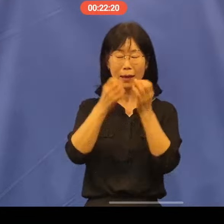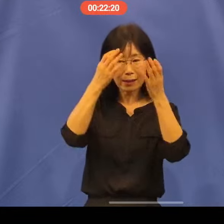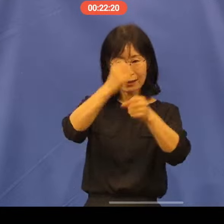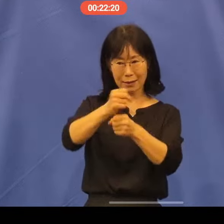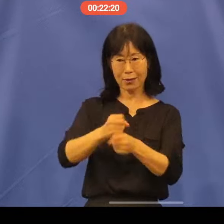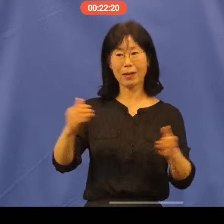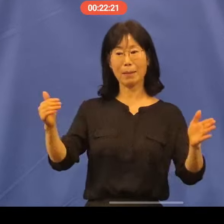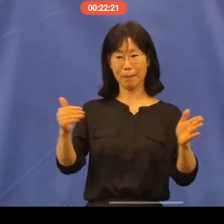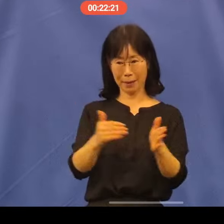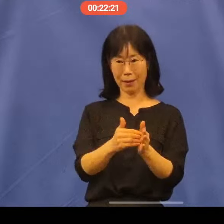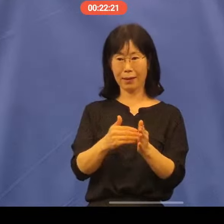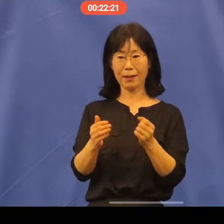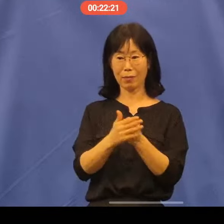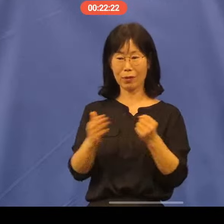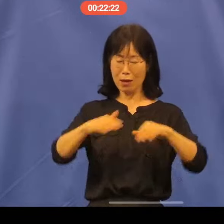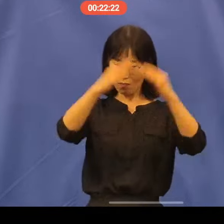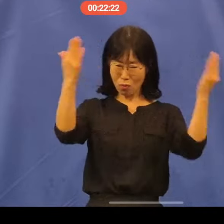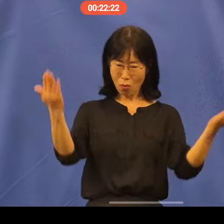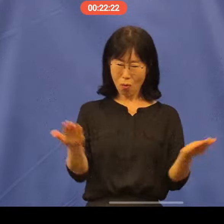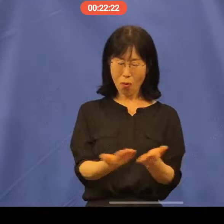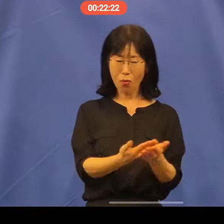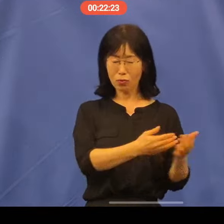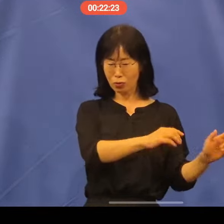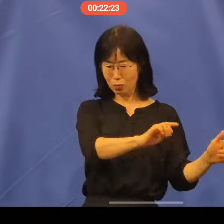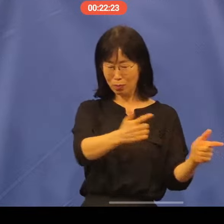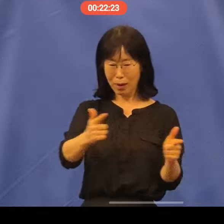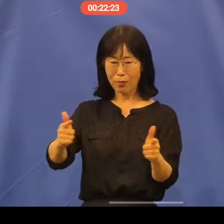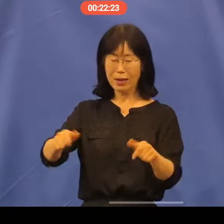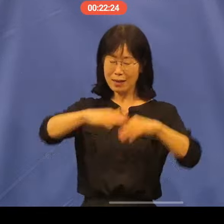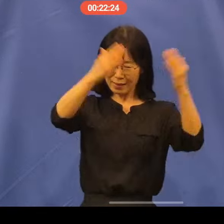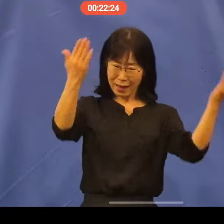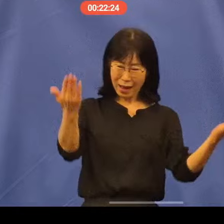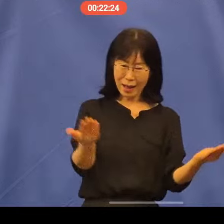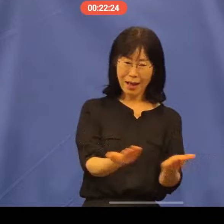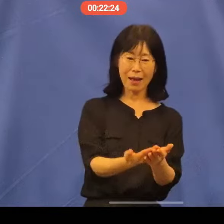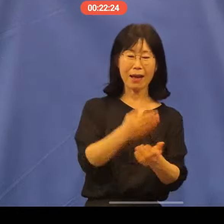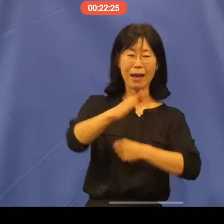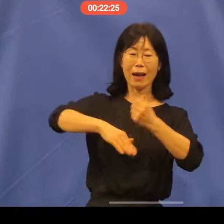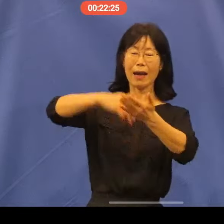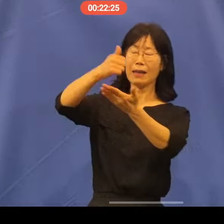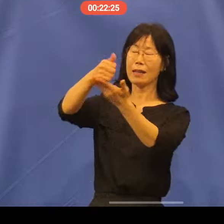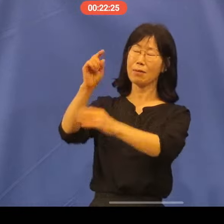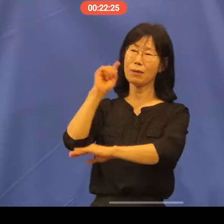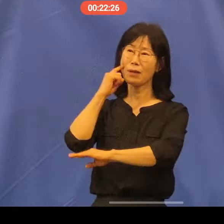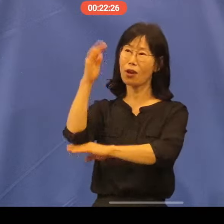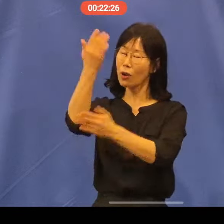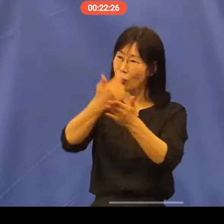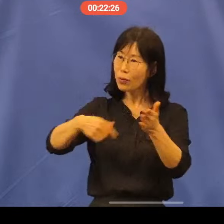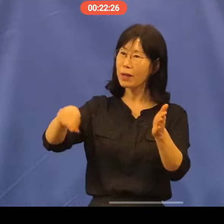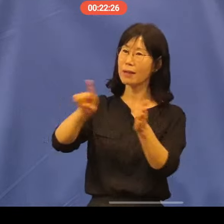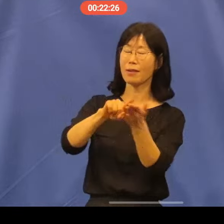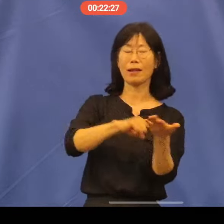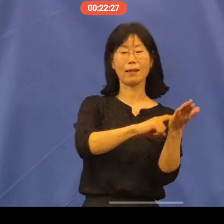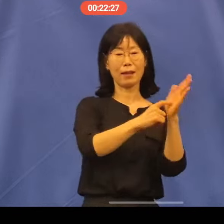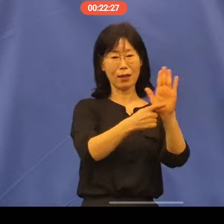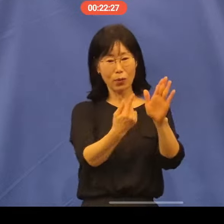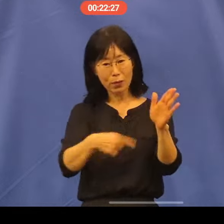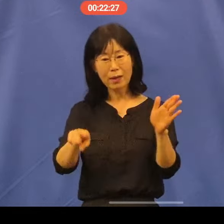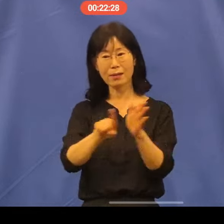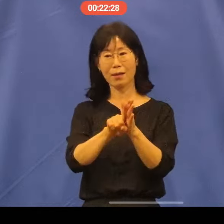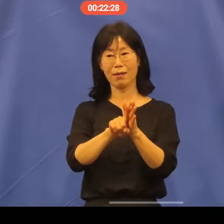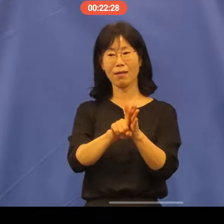오늘 모든 만물이 그래요. 사람만 그런 게 아니에요. 모든 만물이, 세상의 만물이 하나님의 영광을 드러내기 위해 존재한다는 거예요.